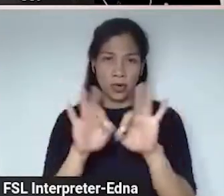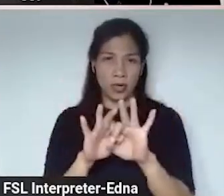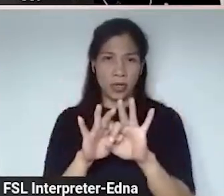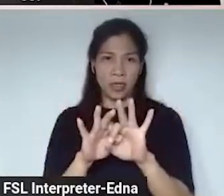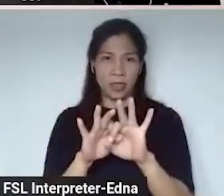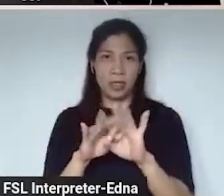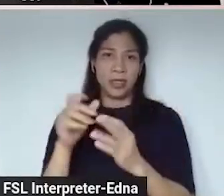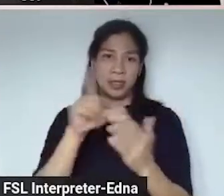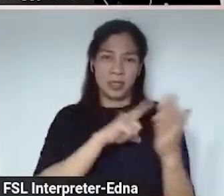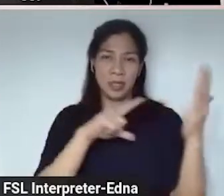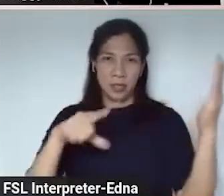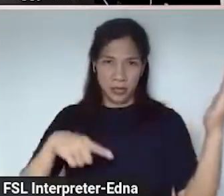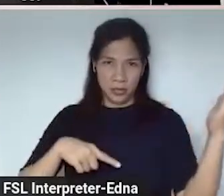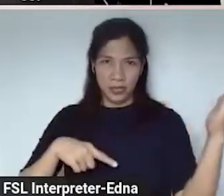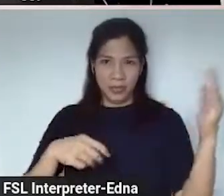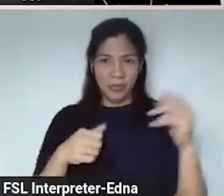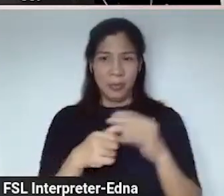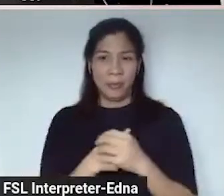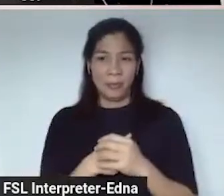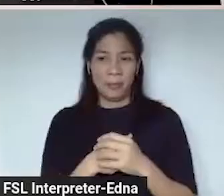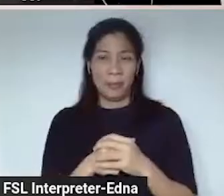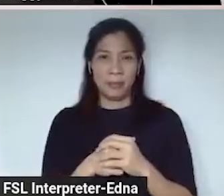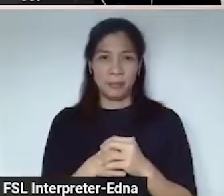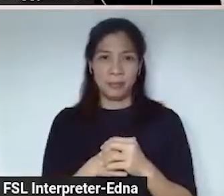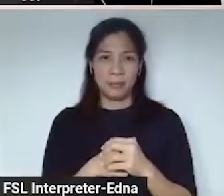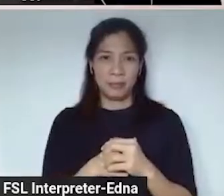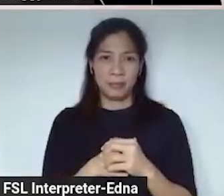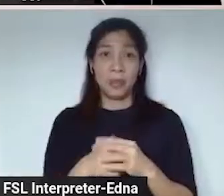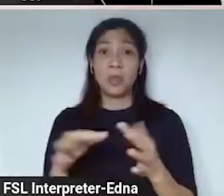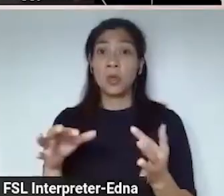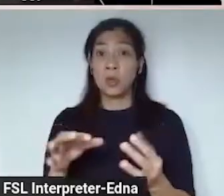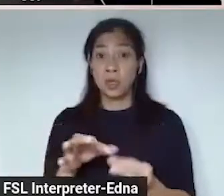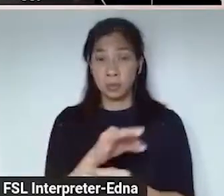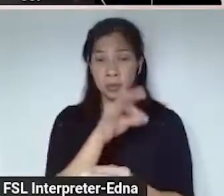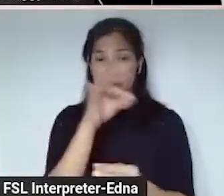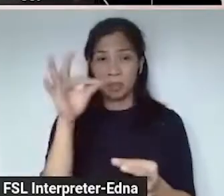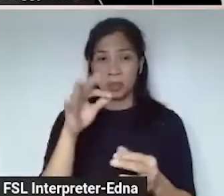kanina, yung spiritual life, hindi man ako naging pare.